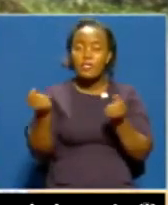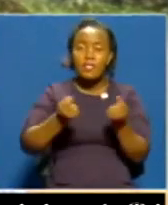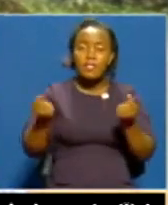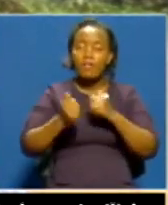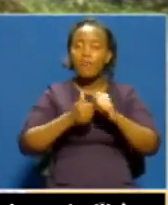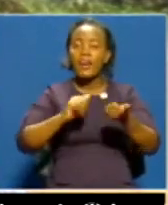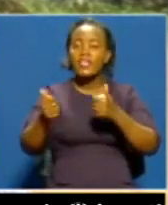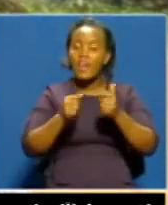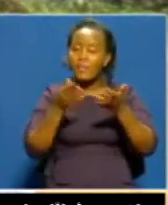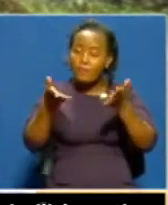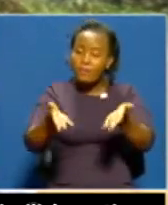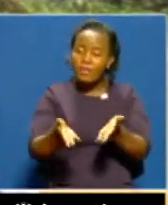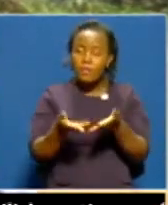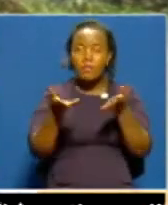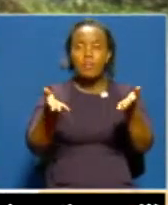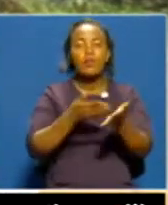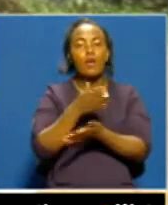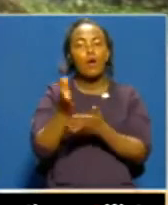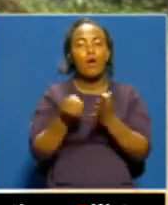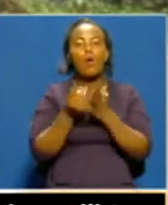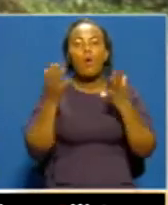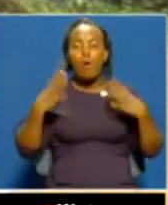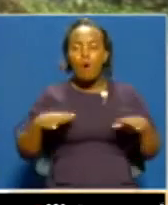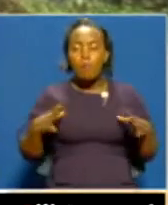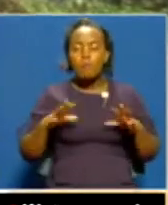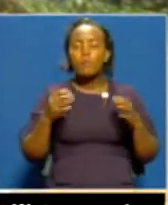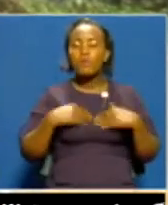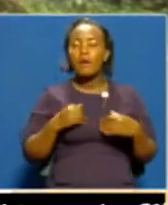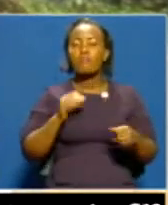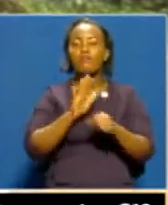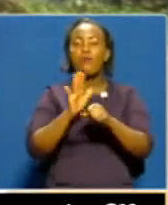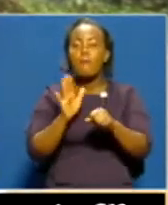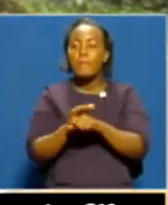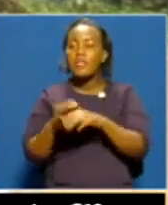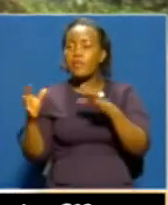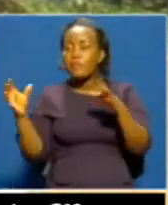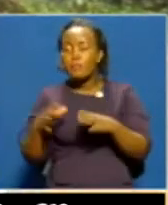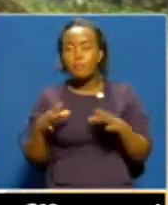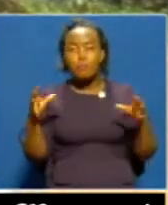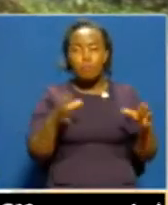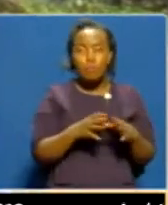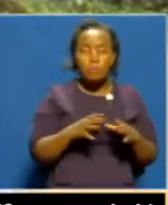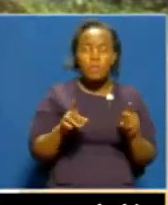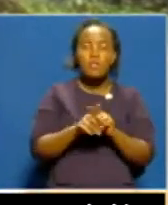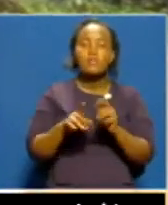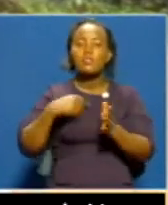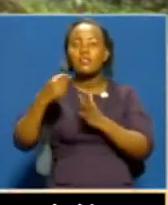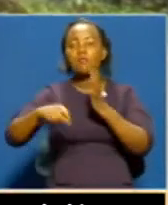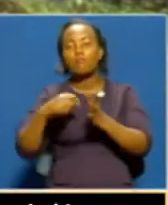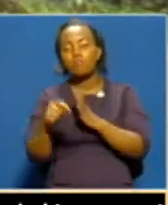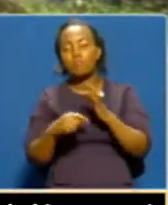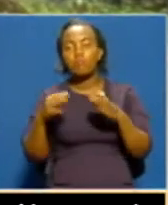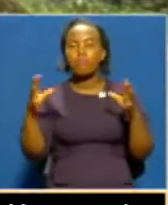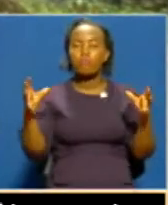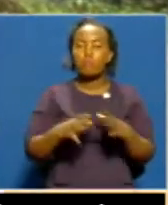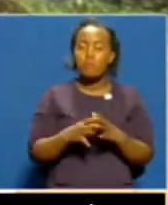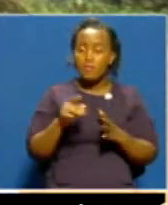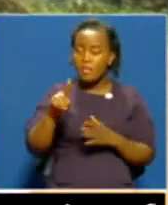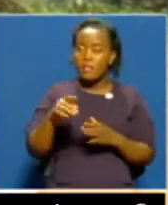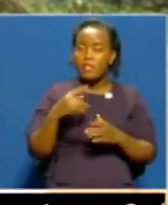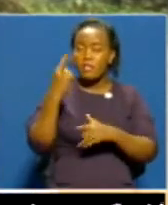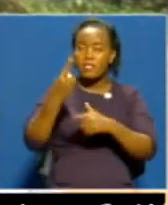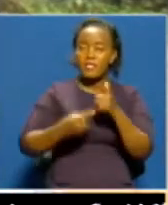wale wanaotaka kuja sasa, tutaona timu zingine kama wale manufacturers sasa wa Subaru. Mwaka huu Subaru hawakuja